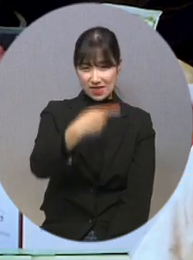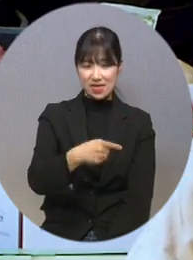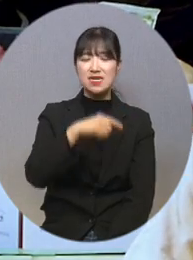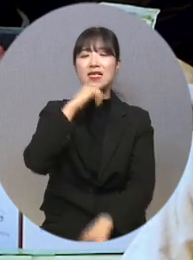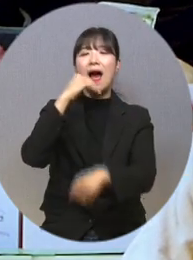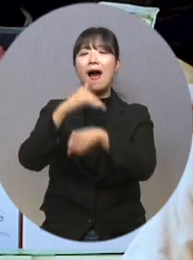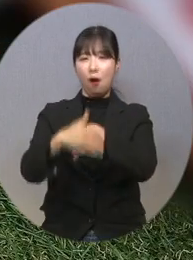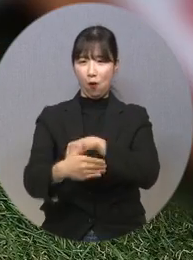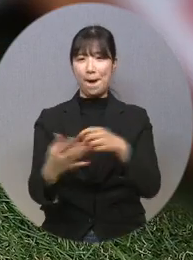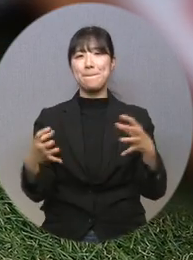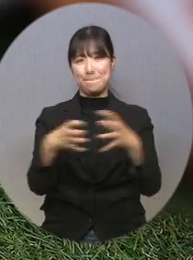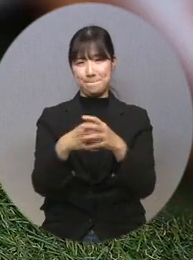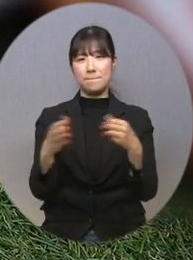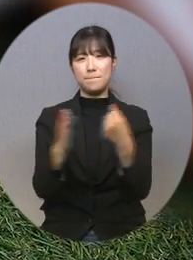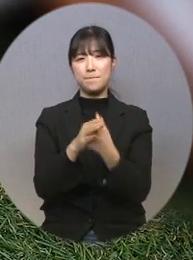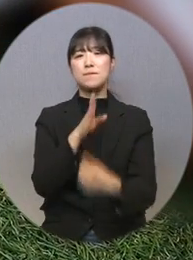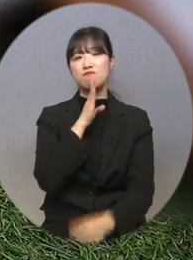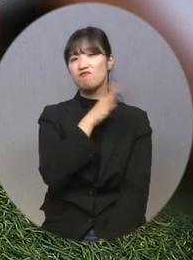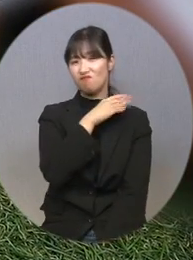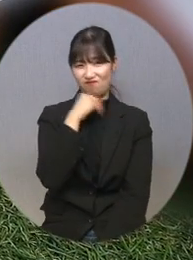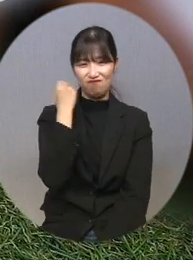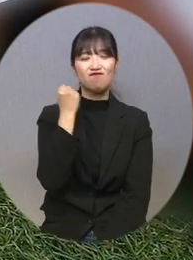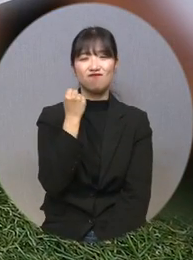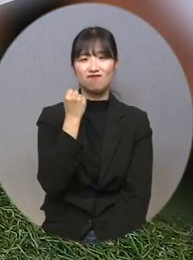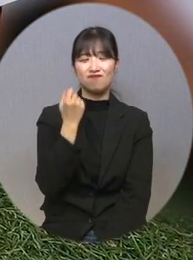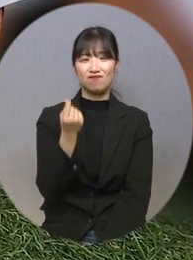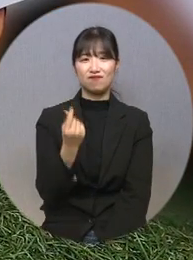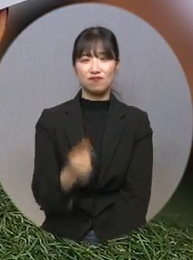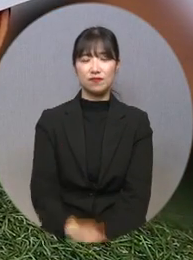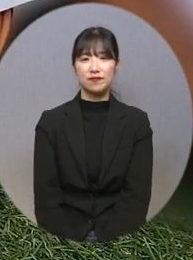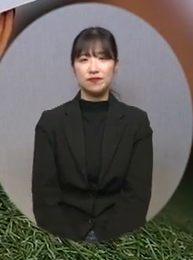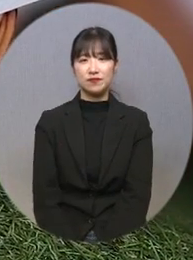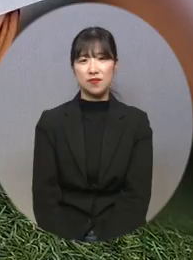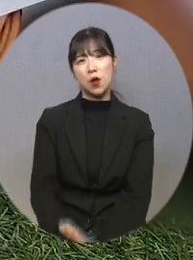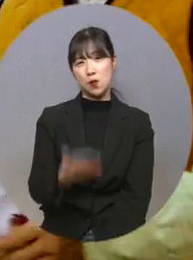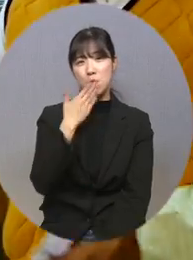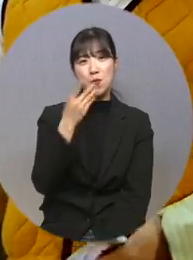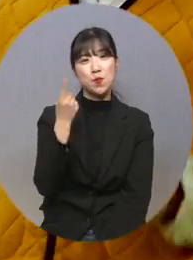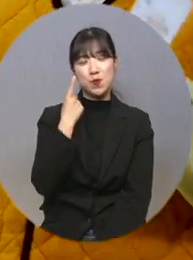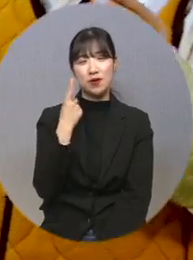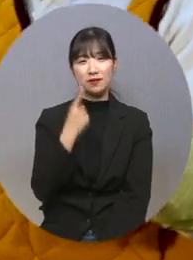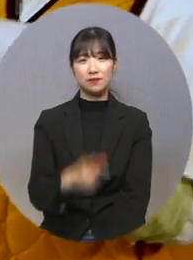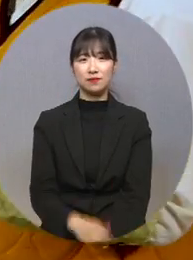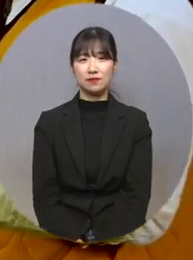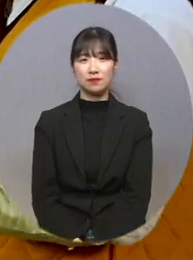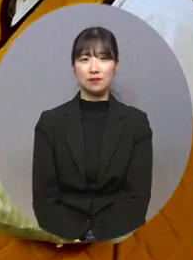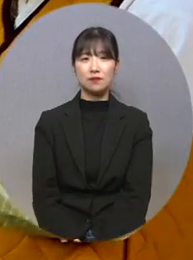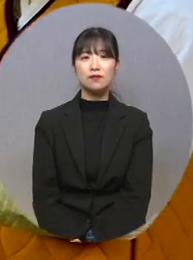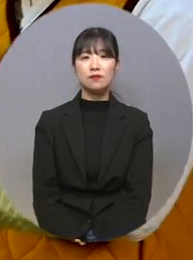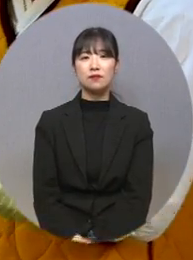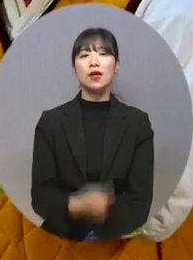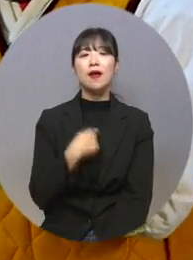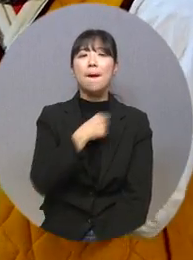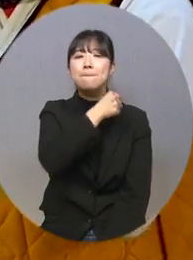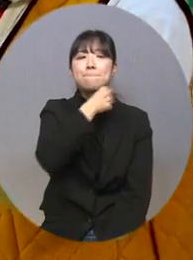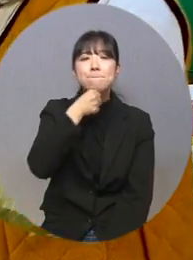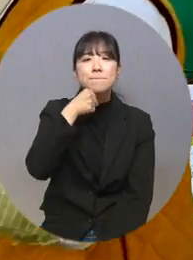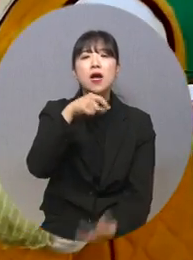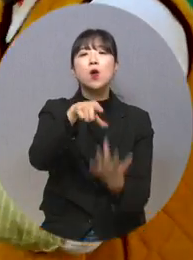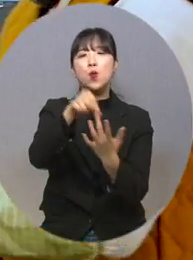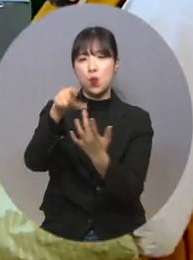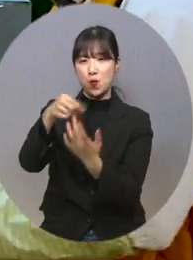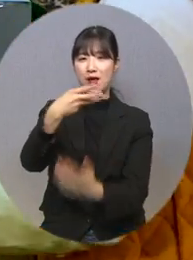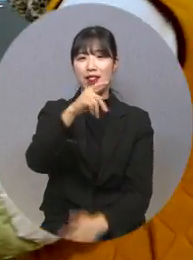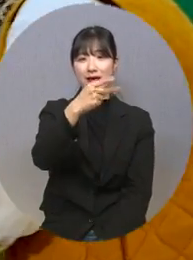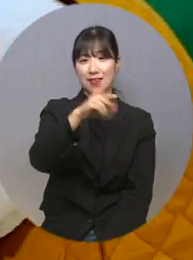넣었기 때문에 상큼한 맛까지 섞여 있으니까 먹기 굉장히 좋은데. 우리 먹어봅시다. 네네네. 네. 이게 입맛대로 드실 수 있습니다.